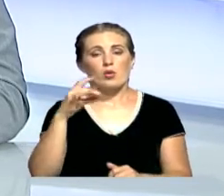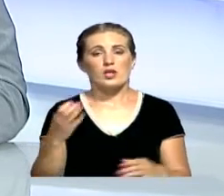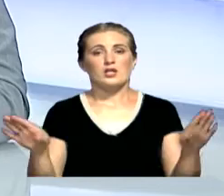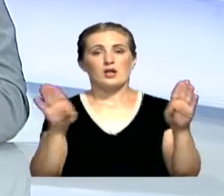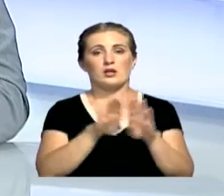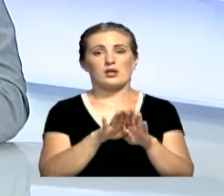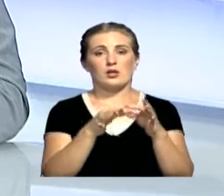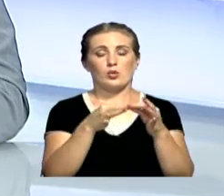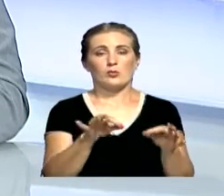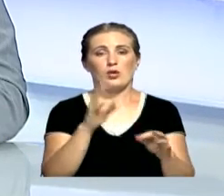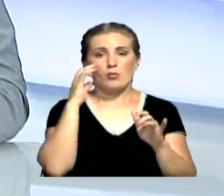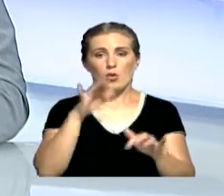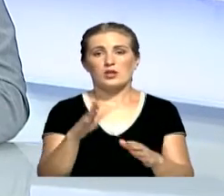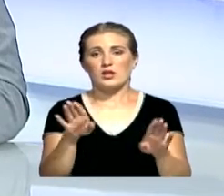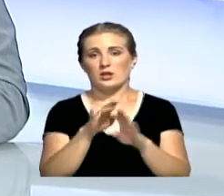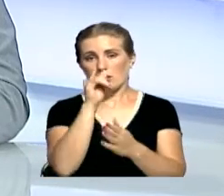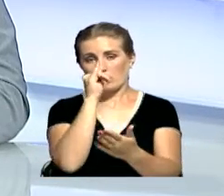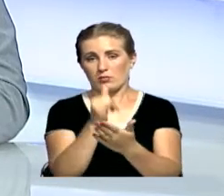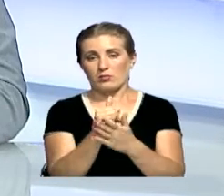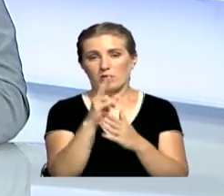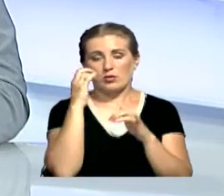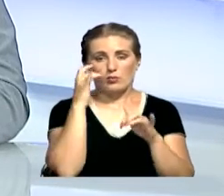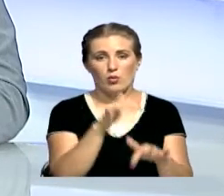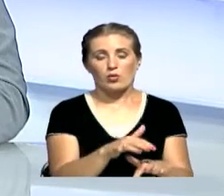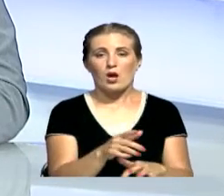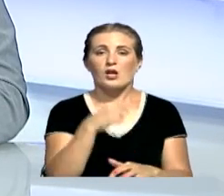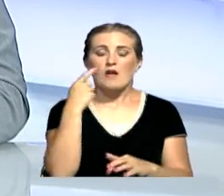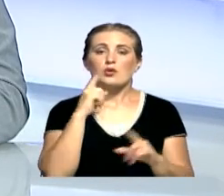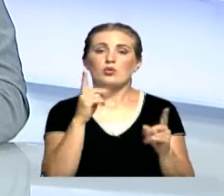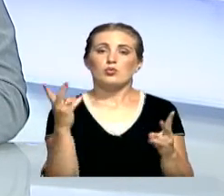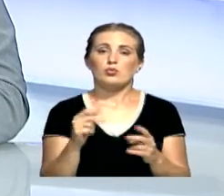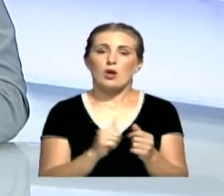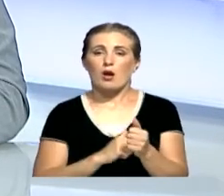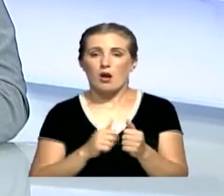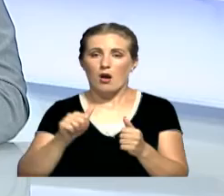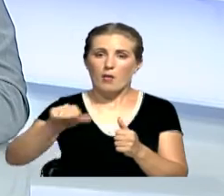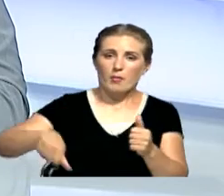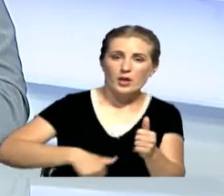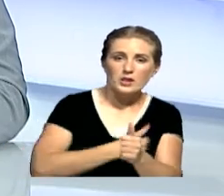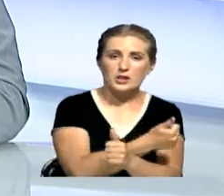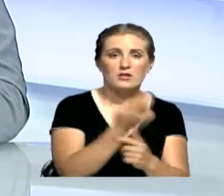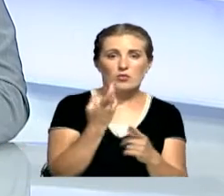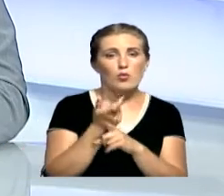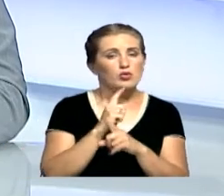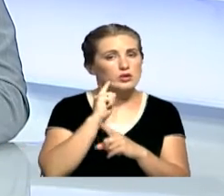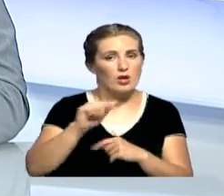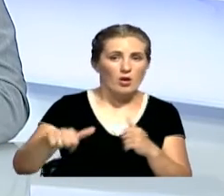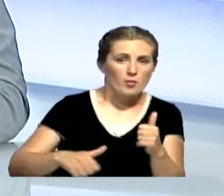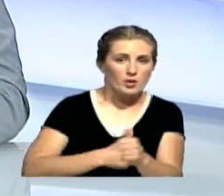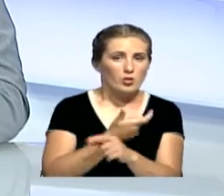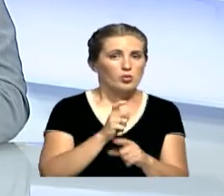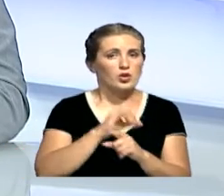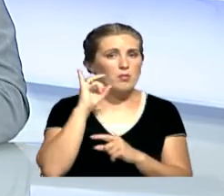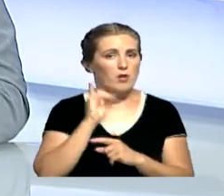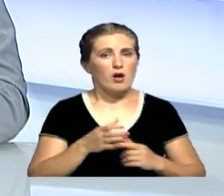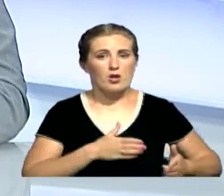морю людям фактически проход закрыли говорят что нужно обходить там обходить действительно очень далеко очень плохая дорога